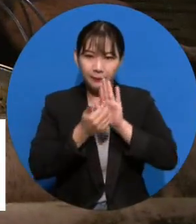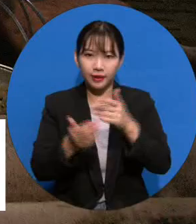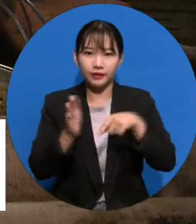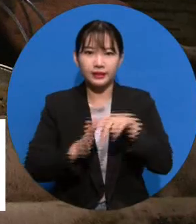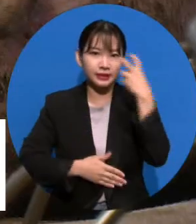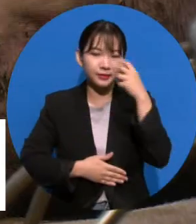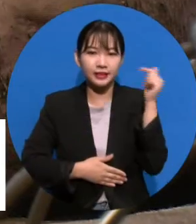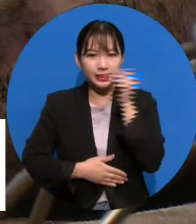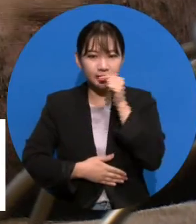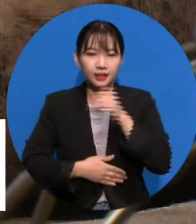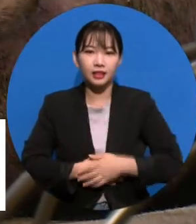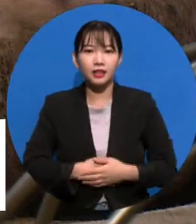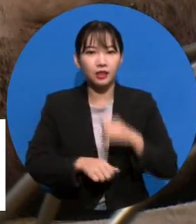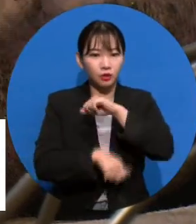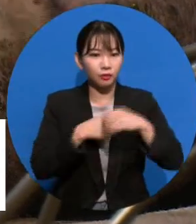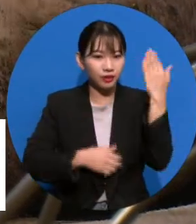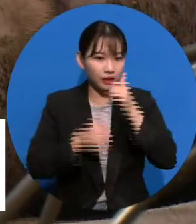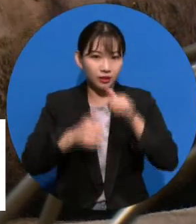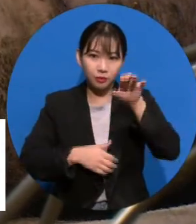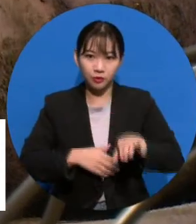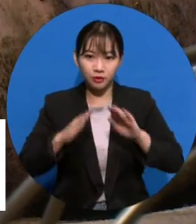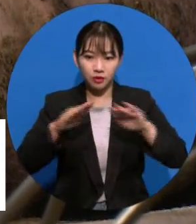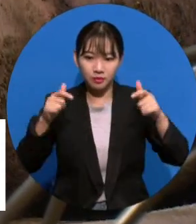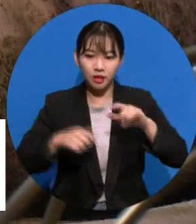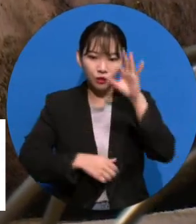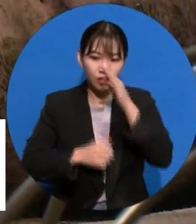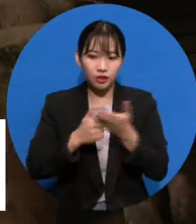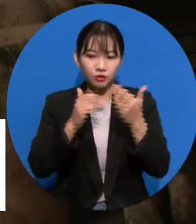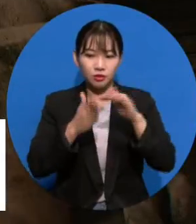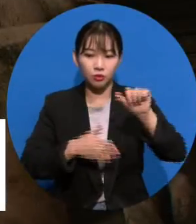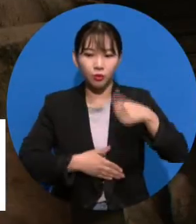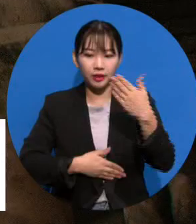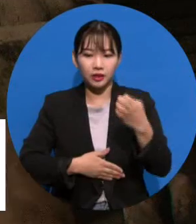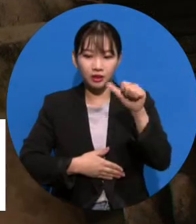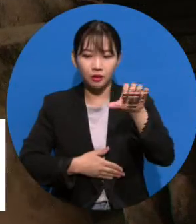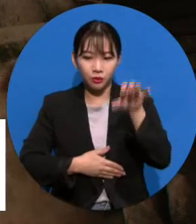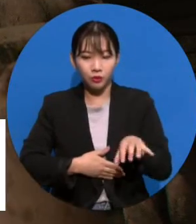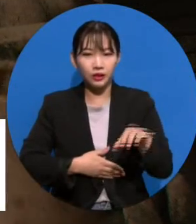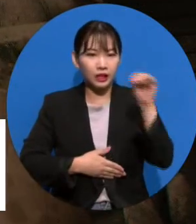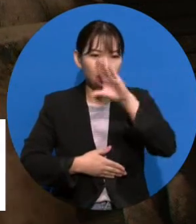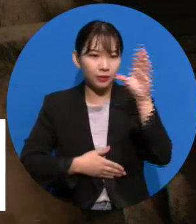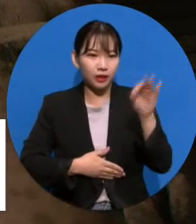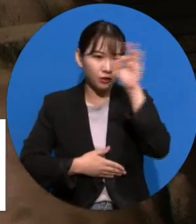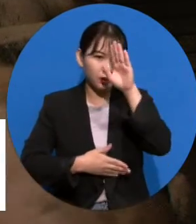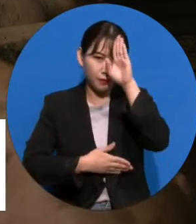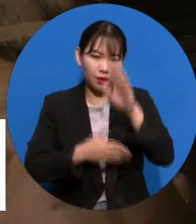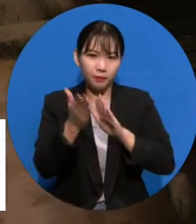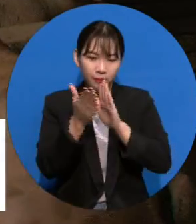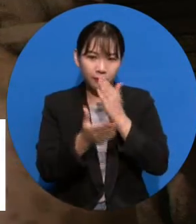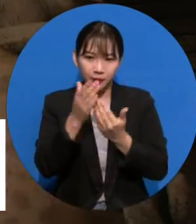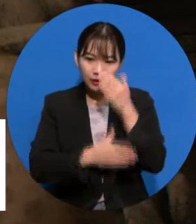검사를 강화합니다. 동물위생시험소는 도내 돼지 농장 545곳과 아프리카 돼지 열병 발생국